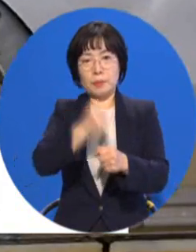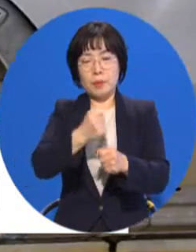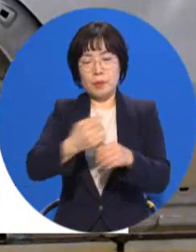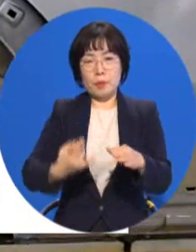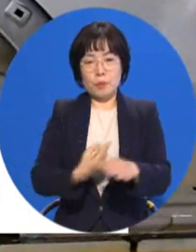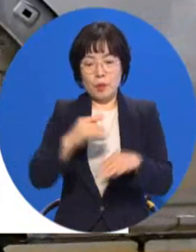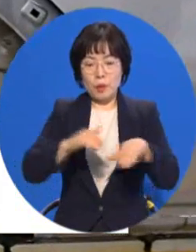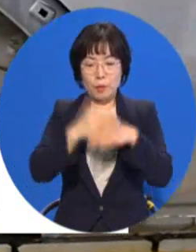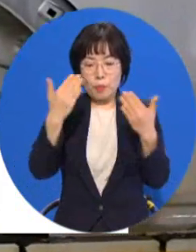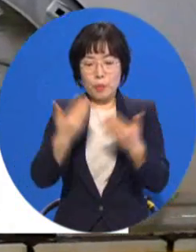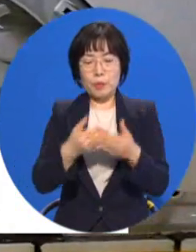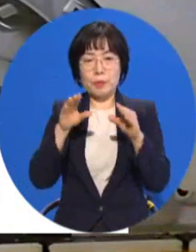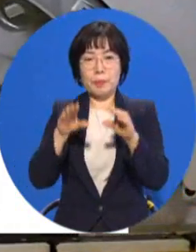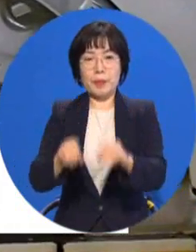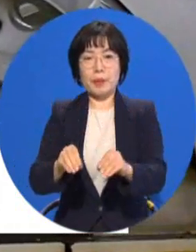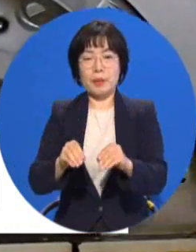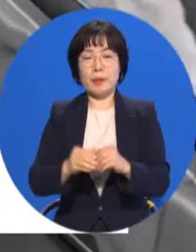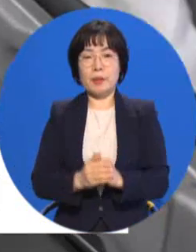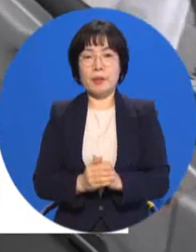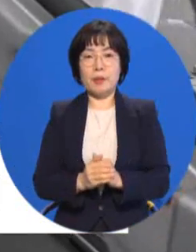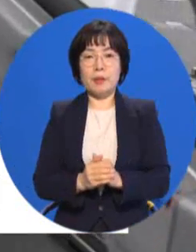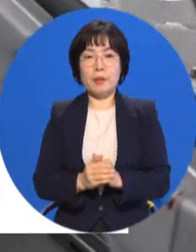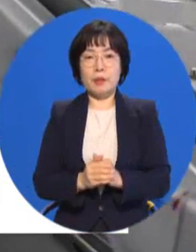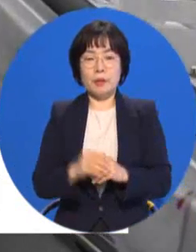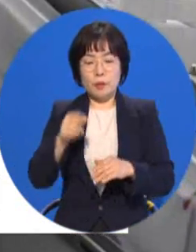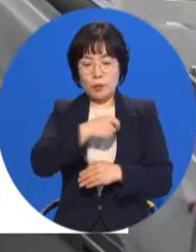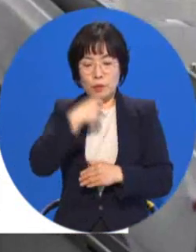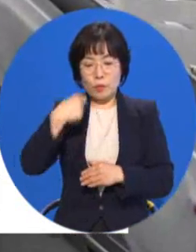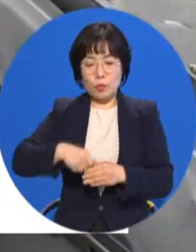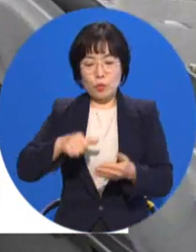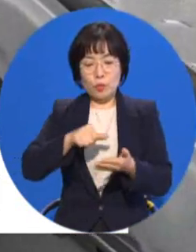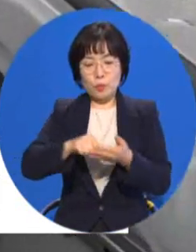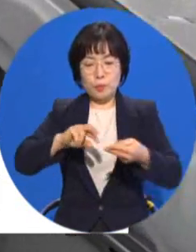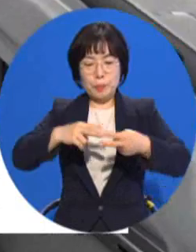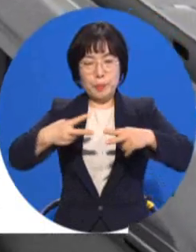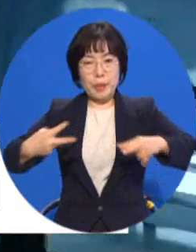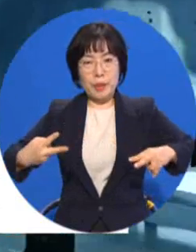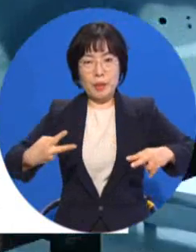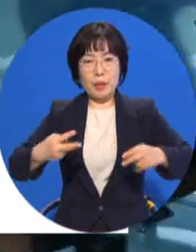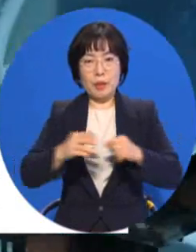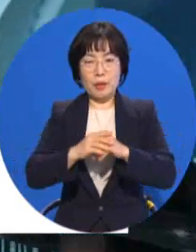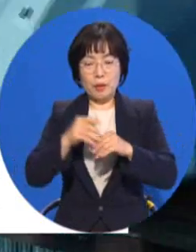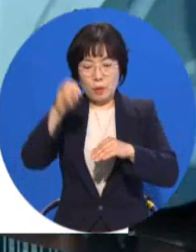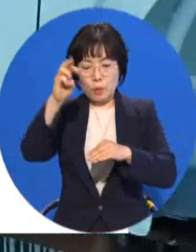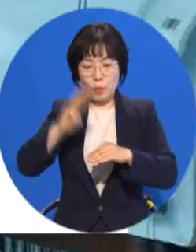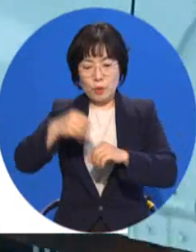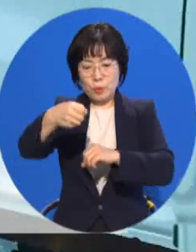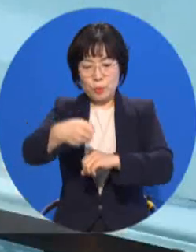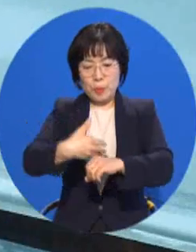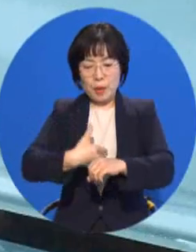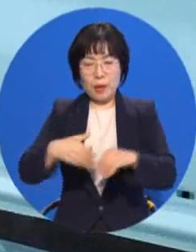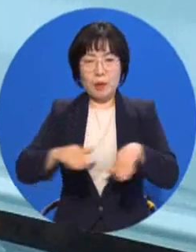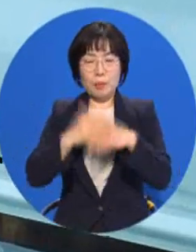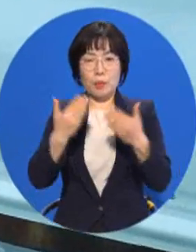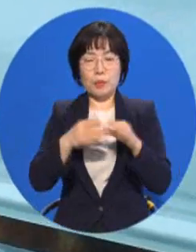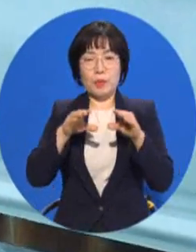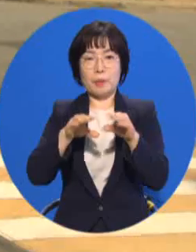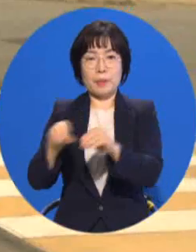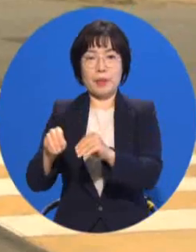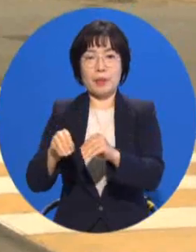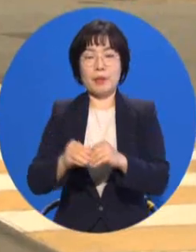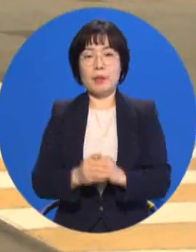차량의 생산 라인이 멈춰섭니다. 중국발 배선 뭉치의 수급 차질이 광주 공장의 생산 라인을 멈추게 만든